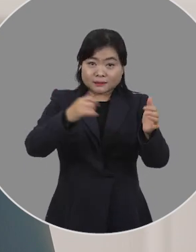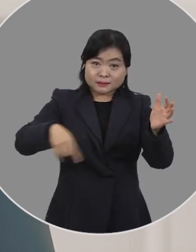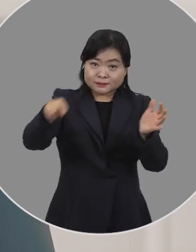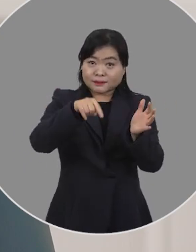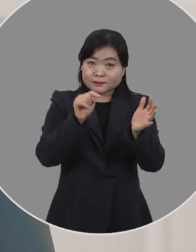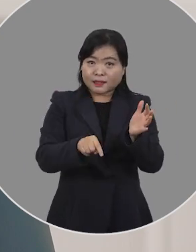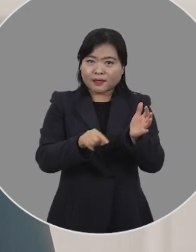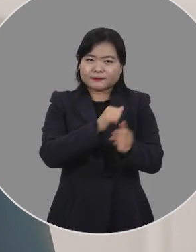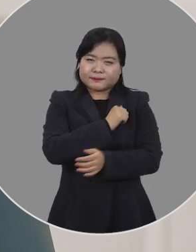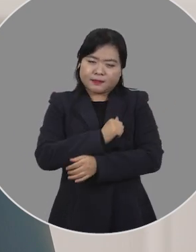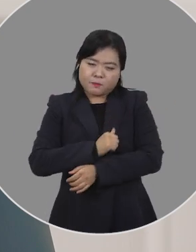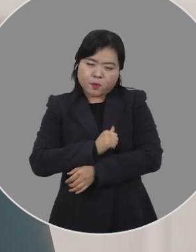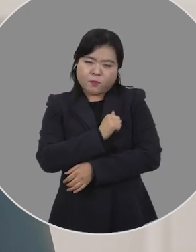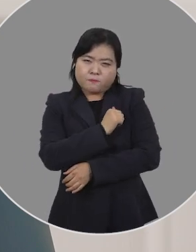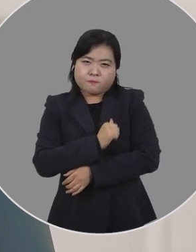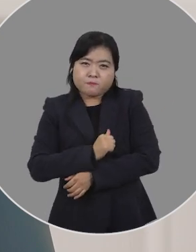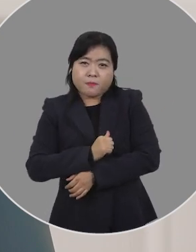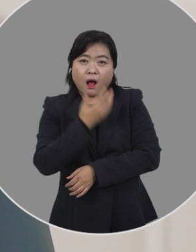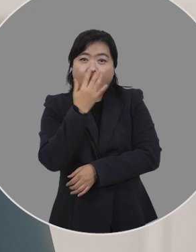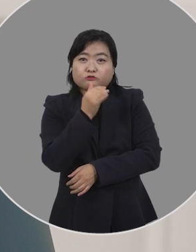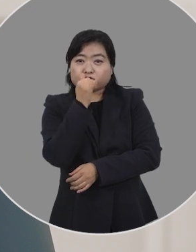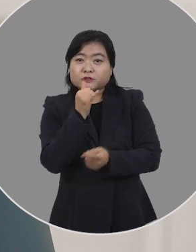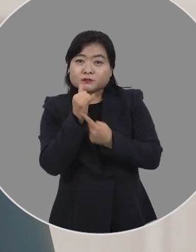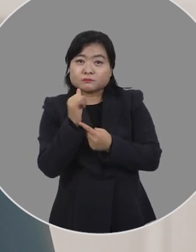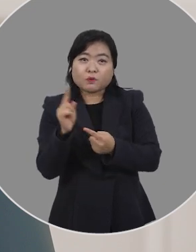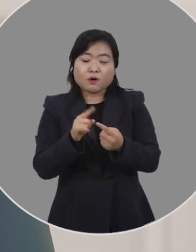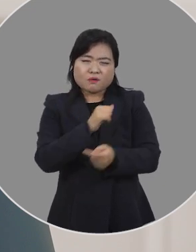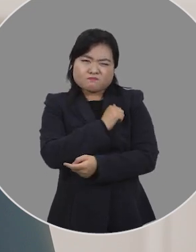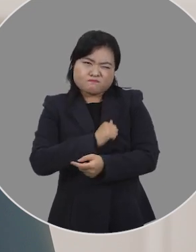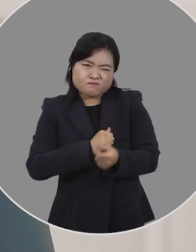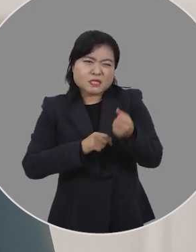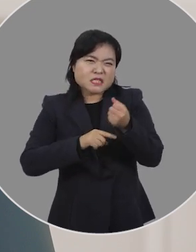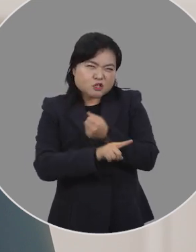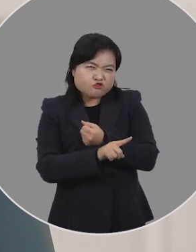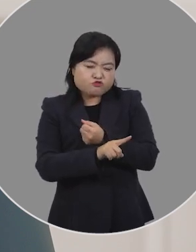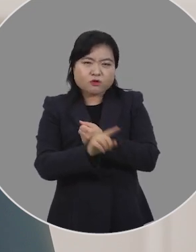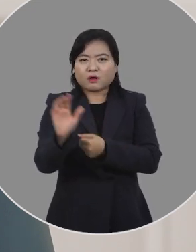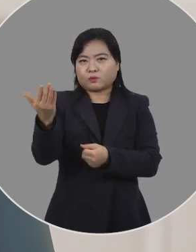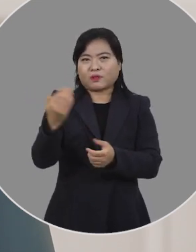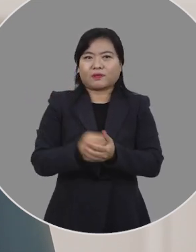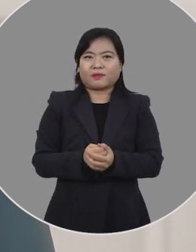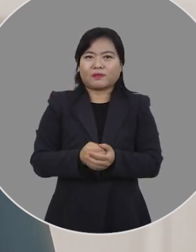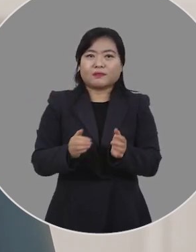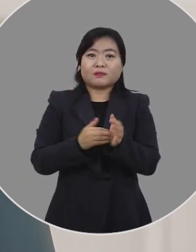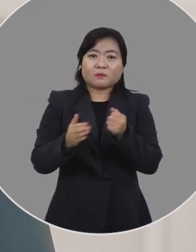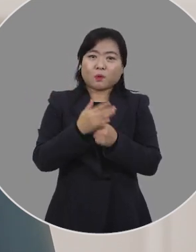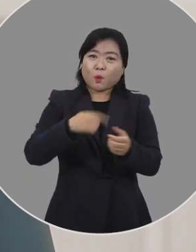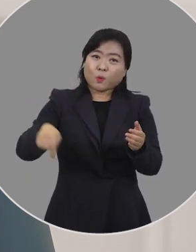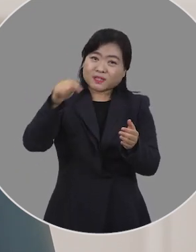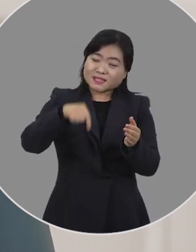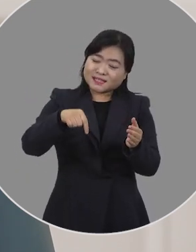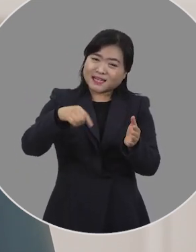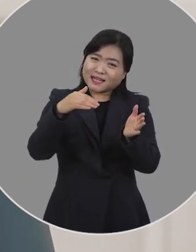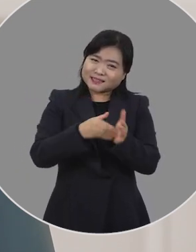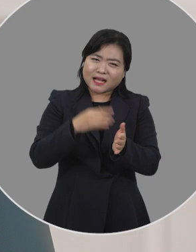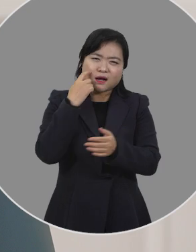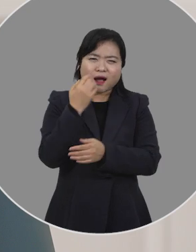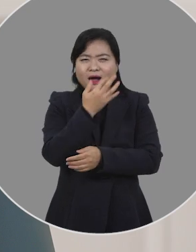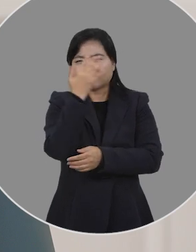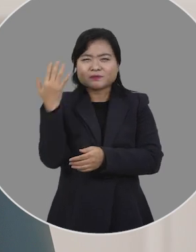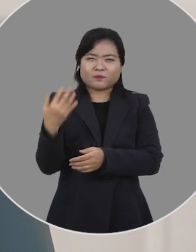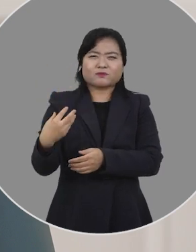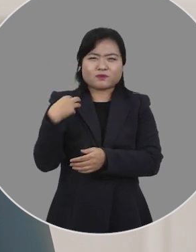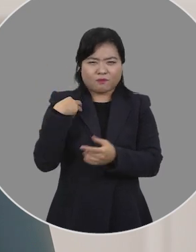사람들한테 이렇게 참고 견딜 수 있는 뭐랄까 이유를 제공해 주죠. 거기까지가 아름다운 역할인